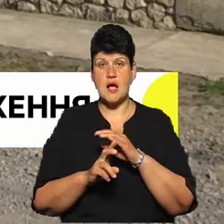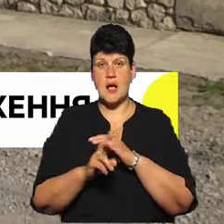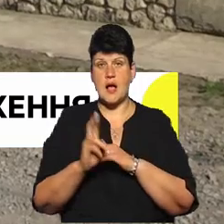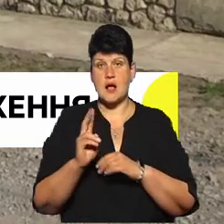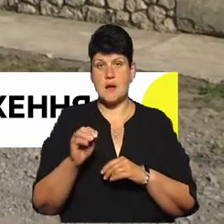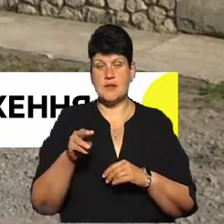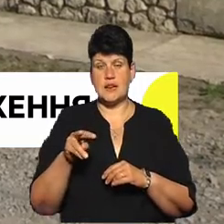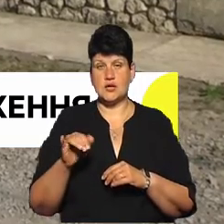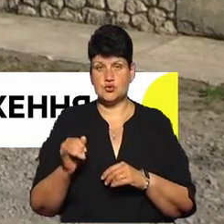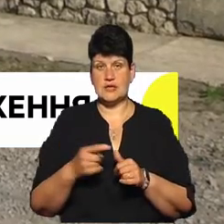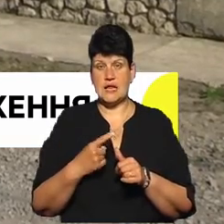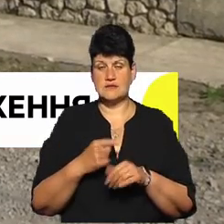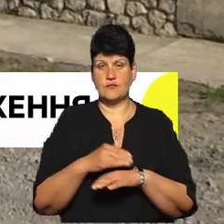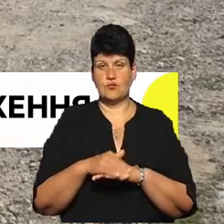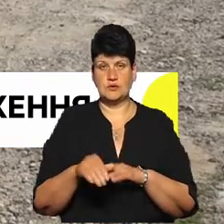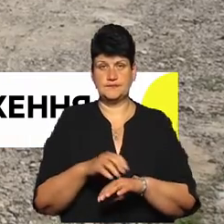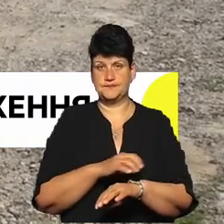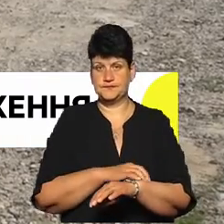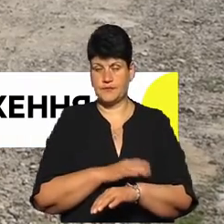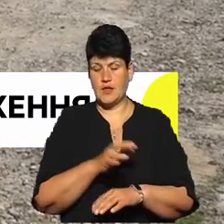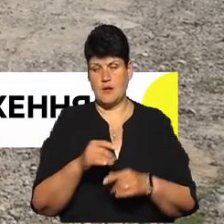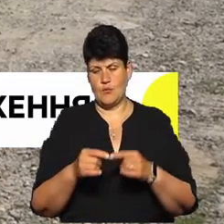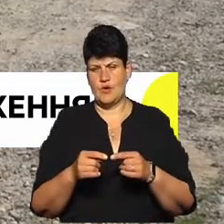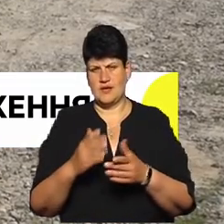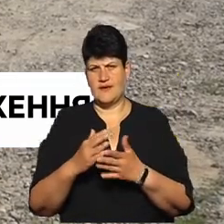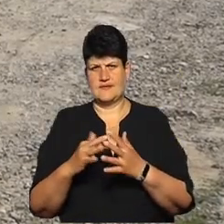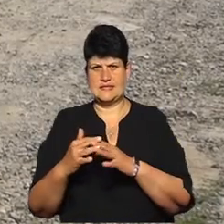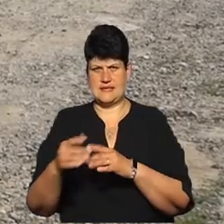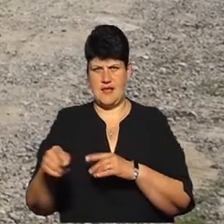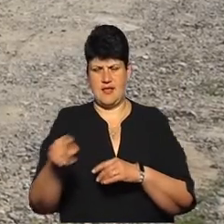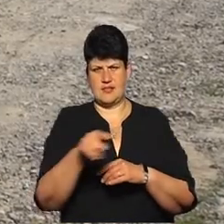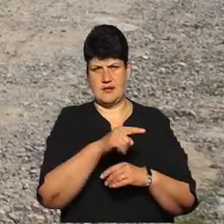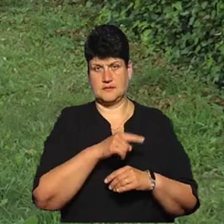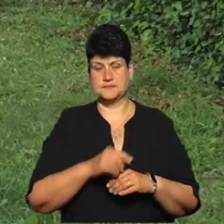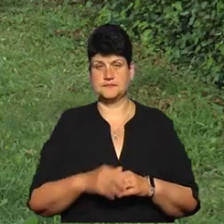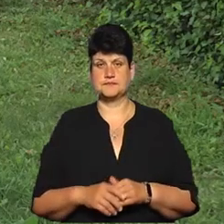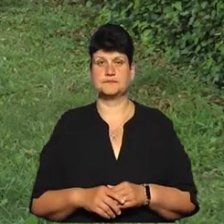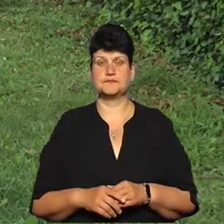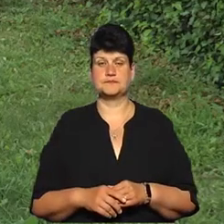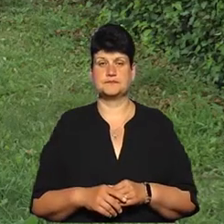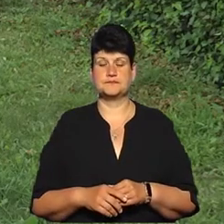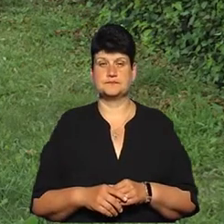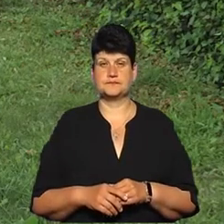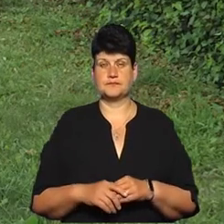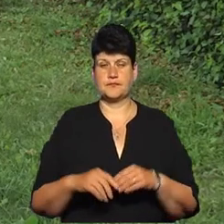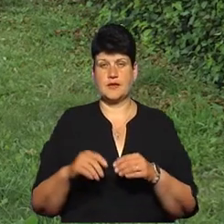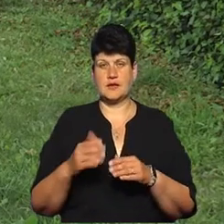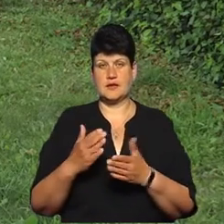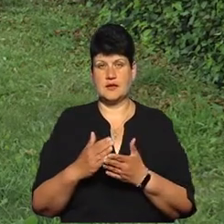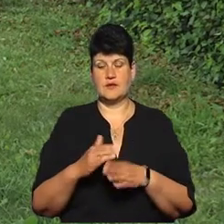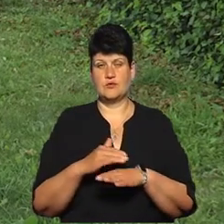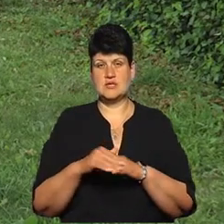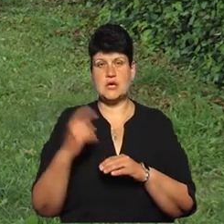Назви вулиць радянського походження є і в селах Копичинецької громади, каже Роман Островський. На Котівці була вулиця